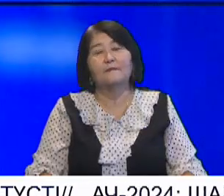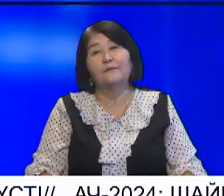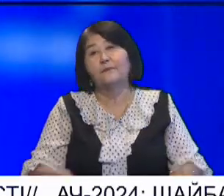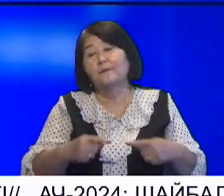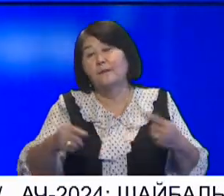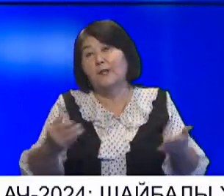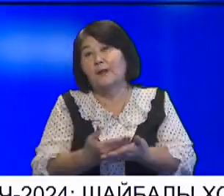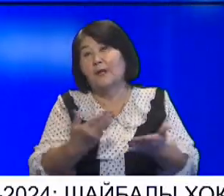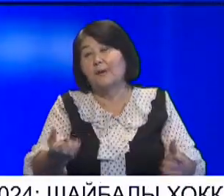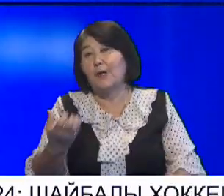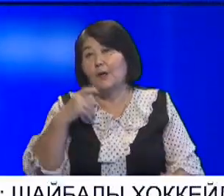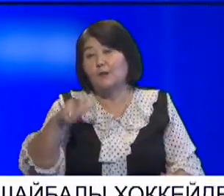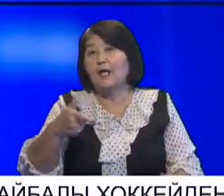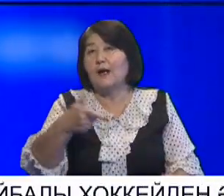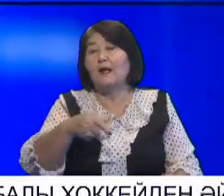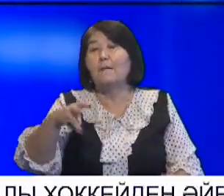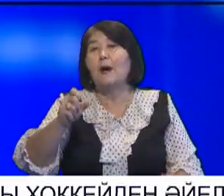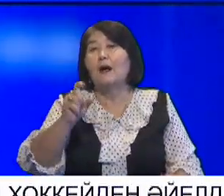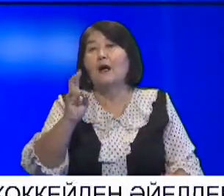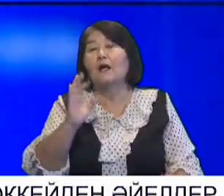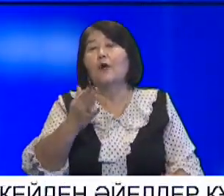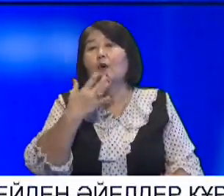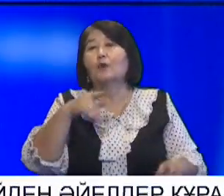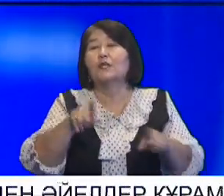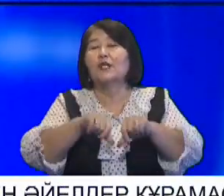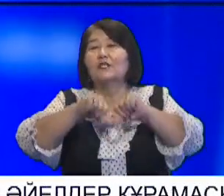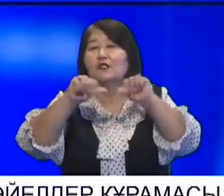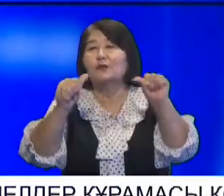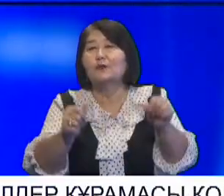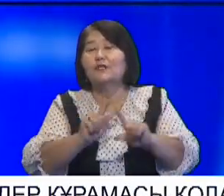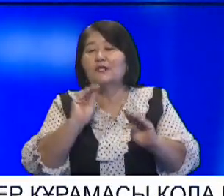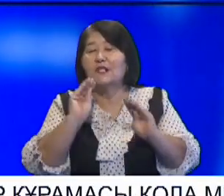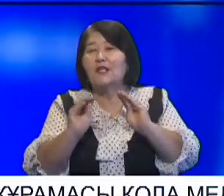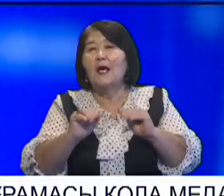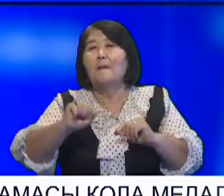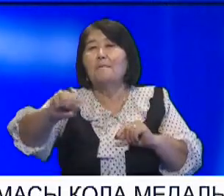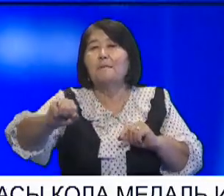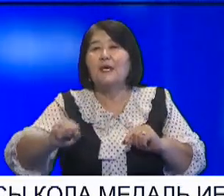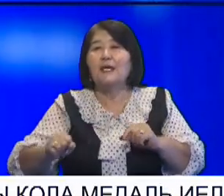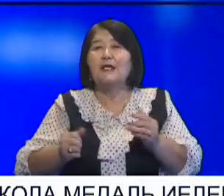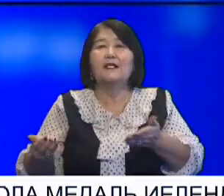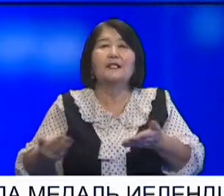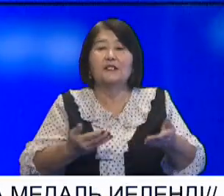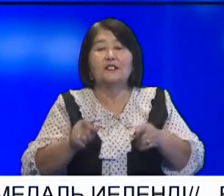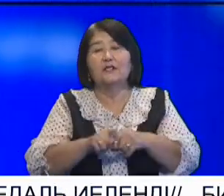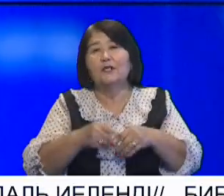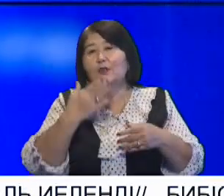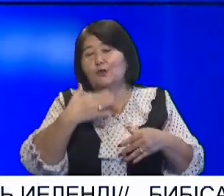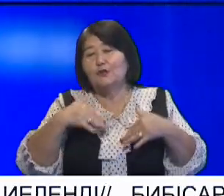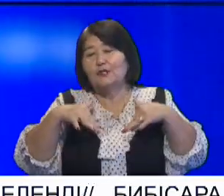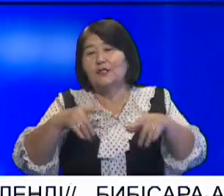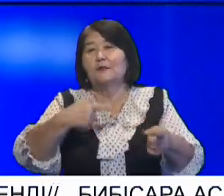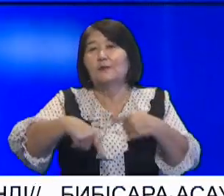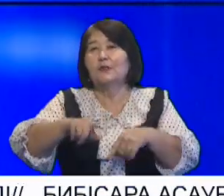Басқа да ақпараттар Қызылордалық Ғалия Маханова ұлттық нақыштағы ою-өрнекпен көмкерілген бесік жасауын дайындап, сүйіктісін кәсіппен алдырып